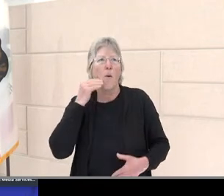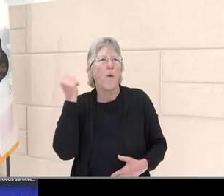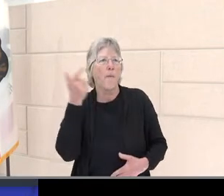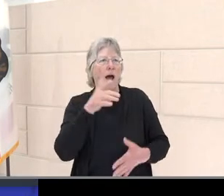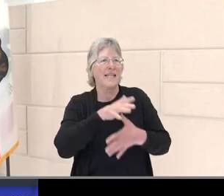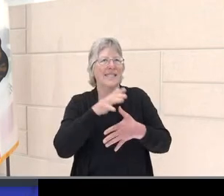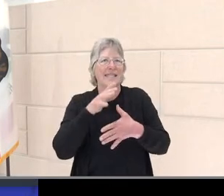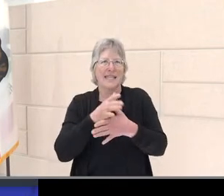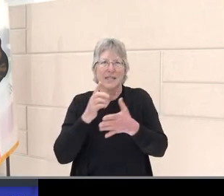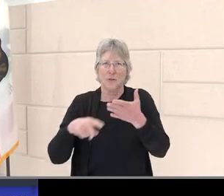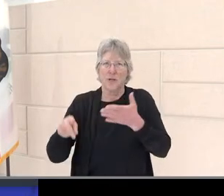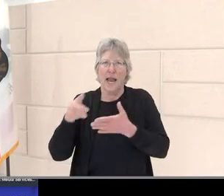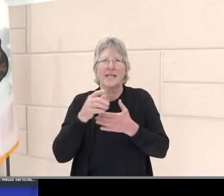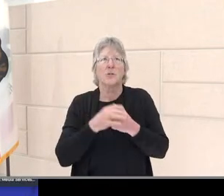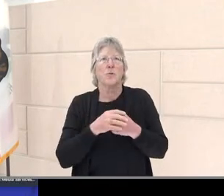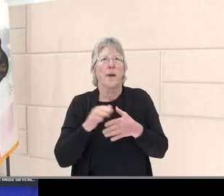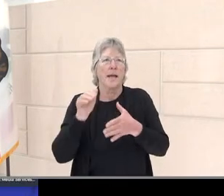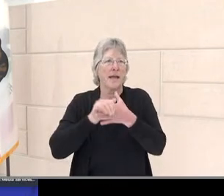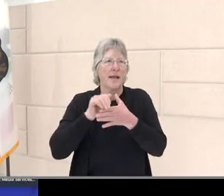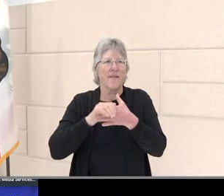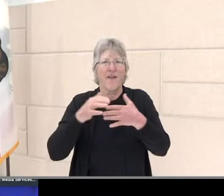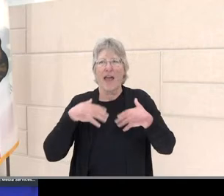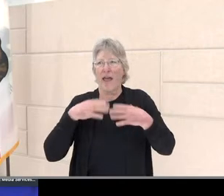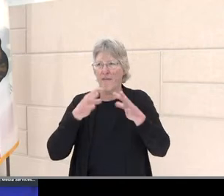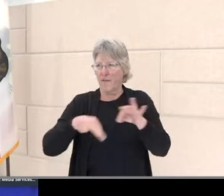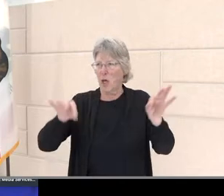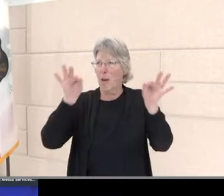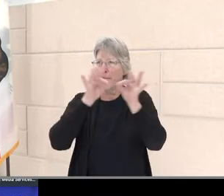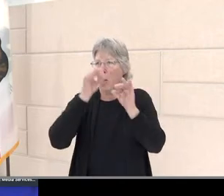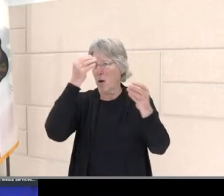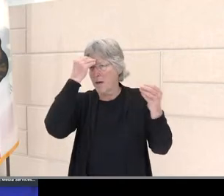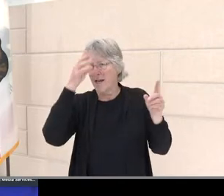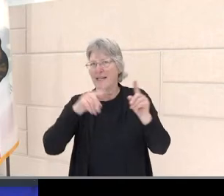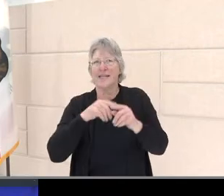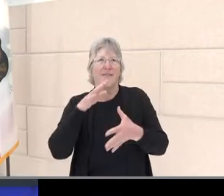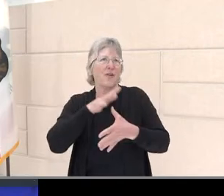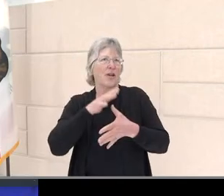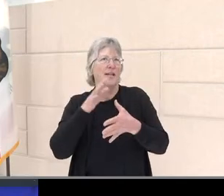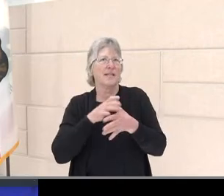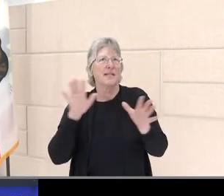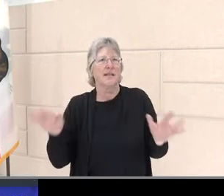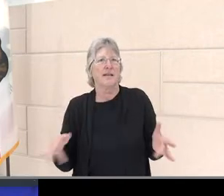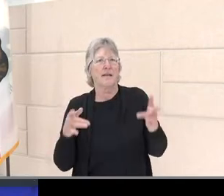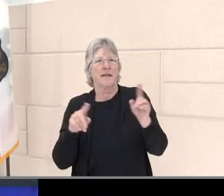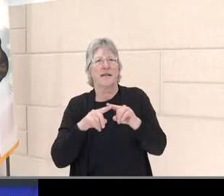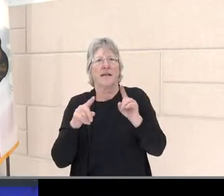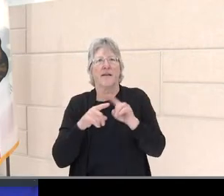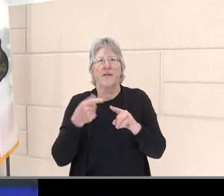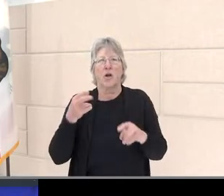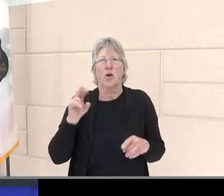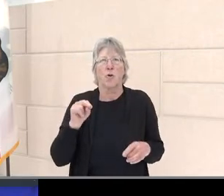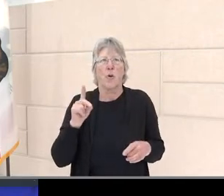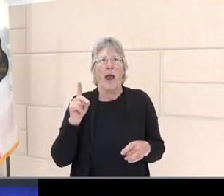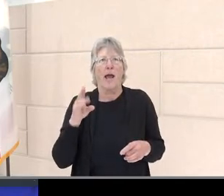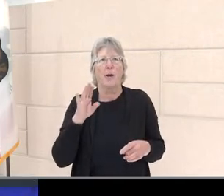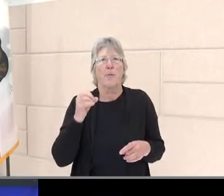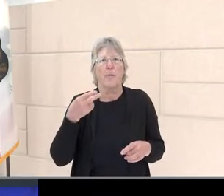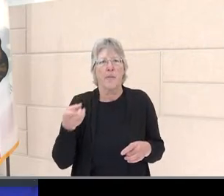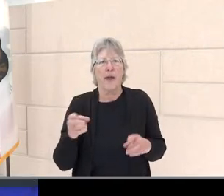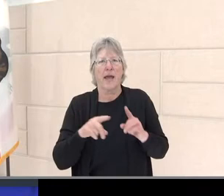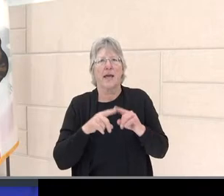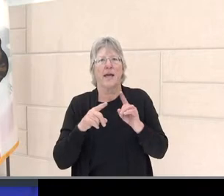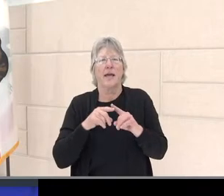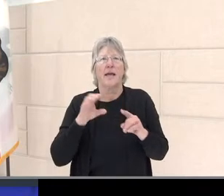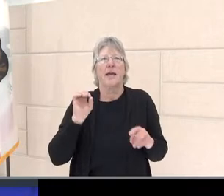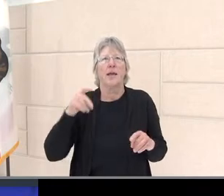មិថុនាហើយសិស្សនឹងពួកហើយពួកគេនឹងបានទទួលជាកញ្ចប់ណាបាទដែលនៅក្នុងហ្នឹង